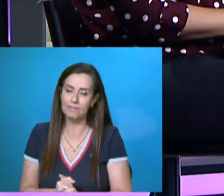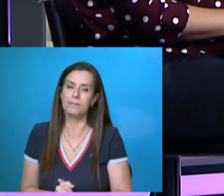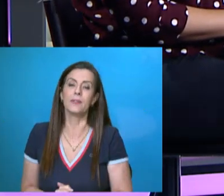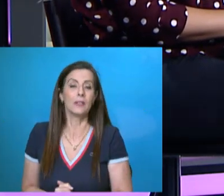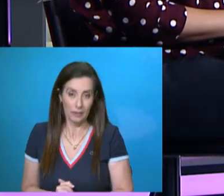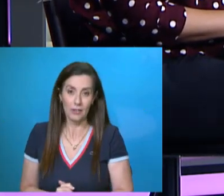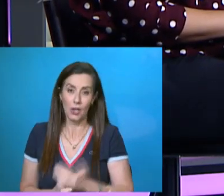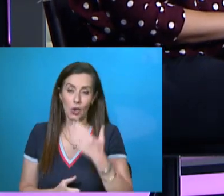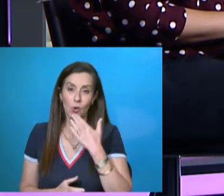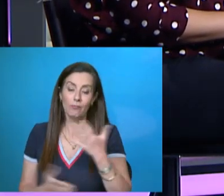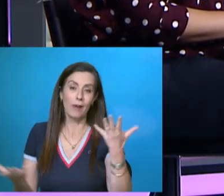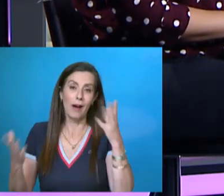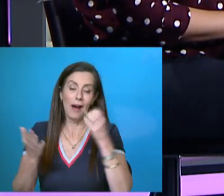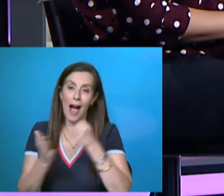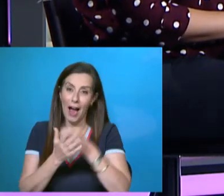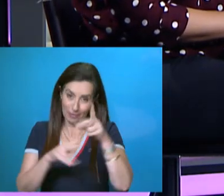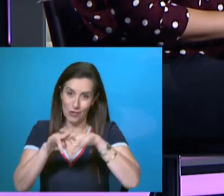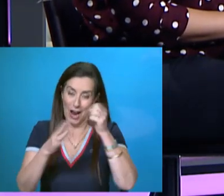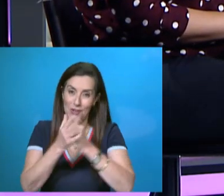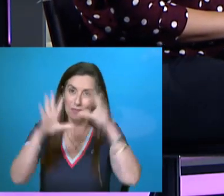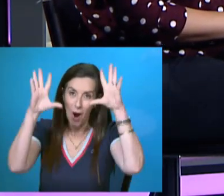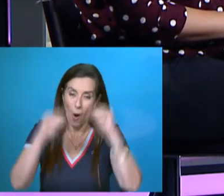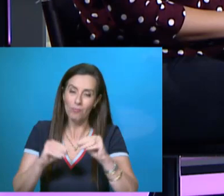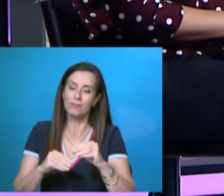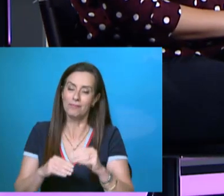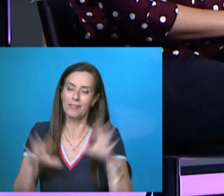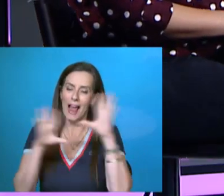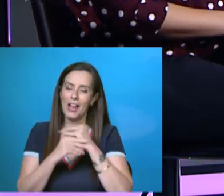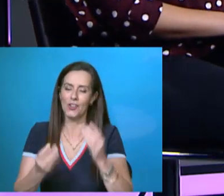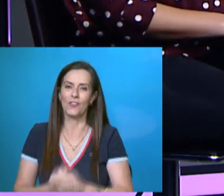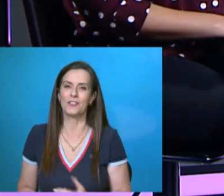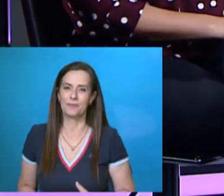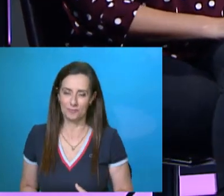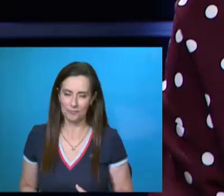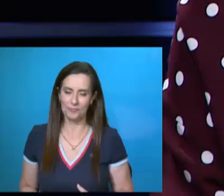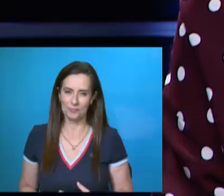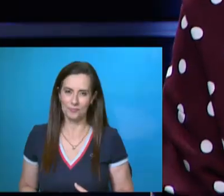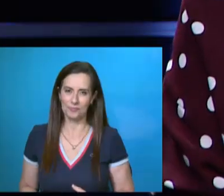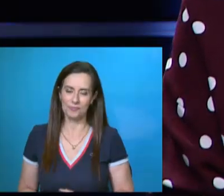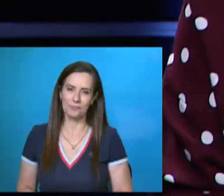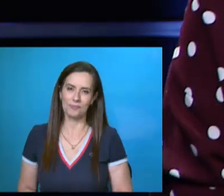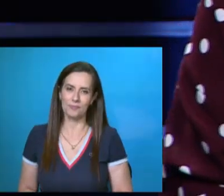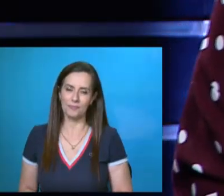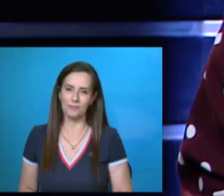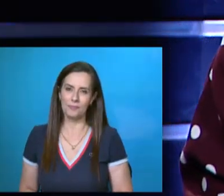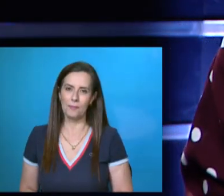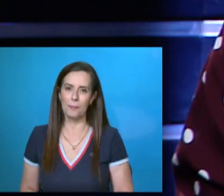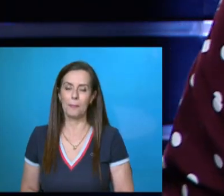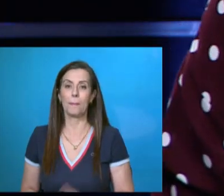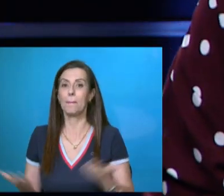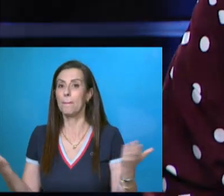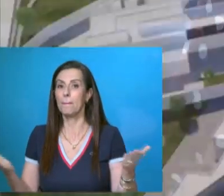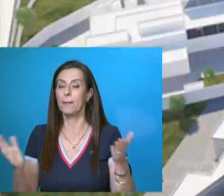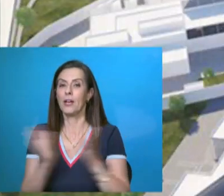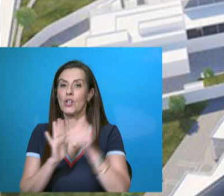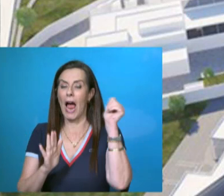עד שמחבים את האור אתה שם. לילה טוב בינתיים. לגמרי, תודה רומי, לילה להתראות. טוב. אז 16,000 יחידות